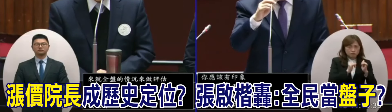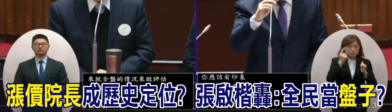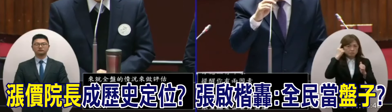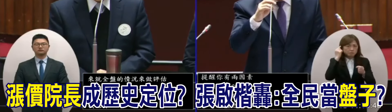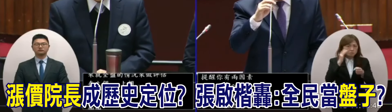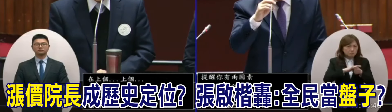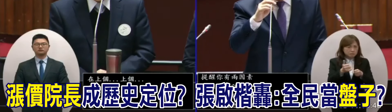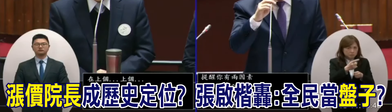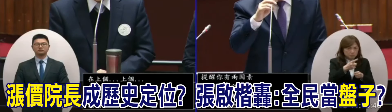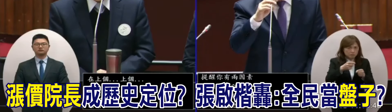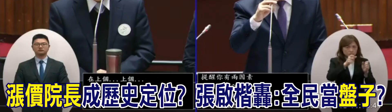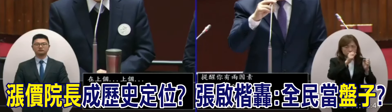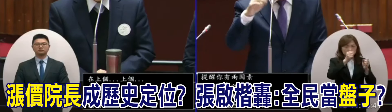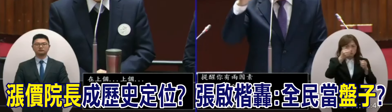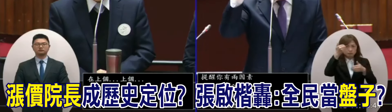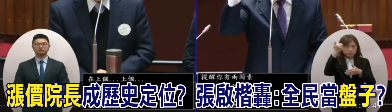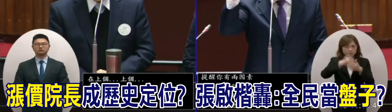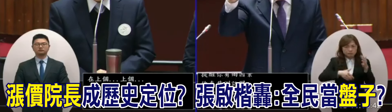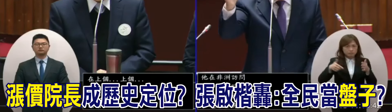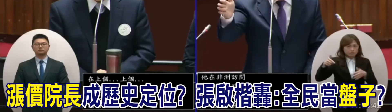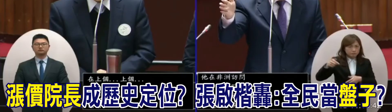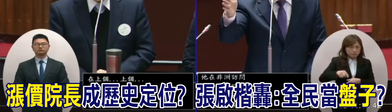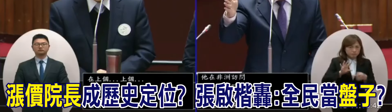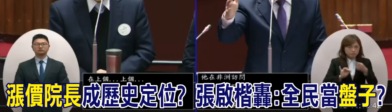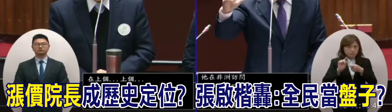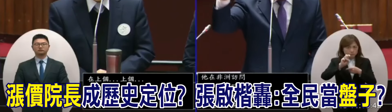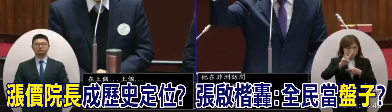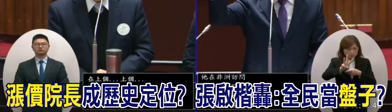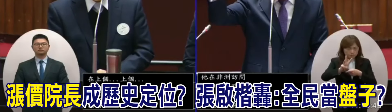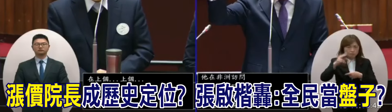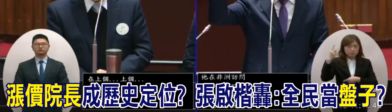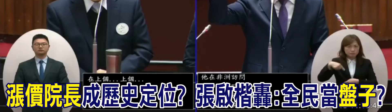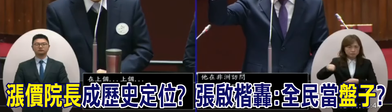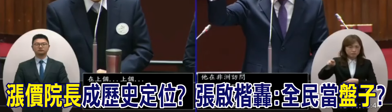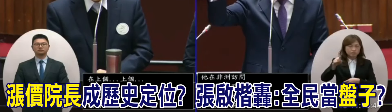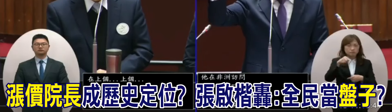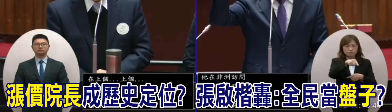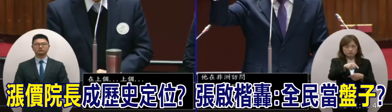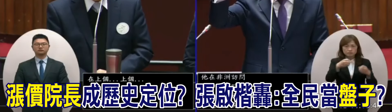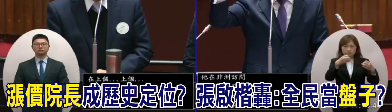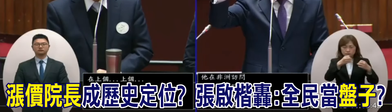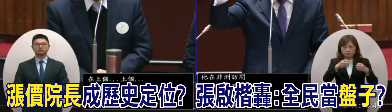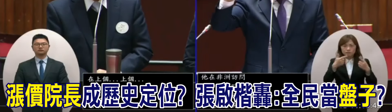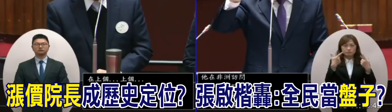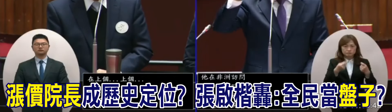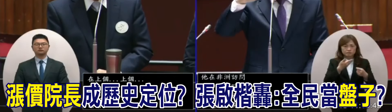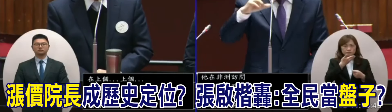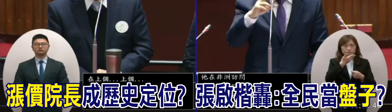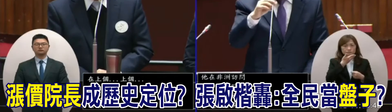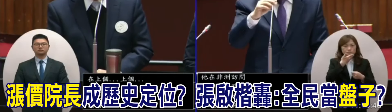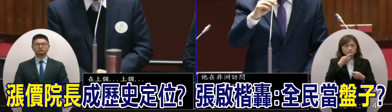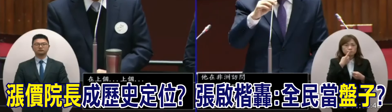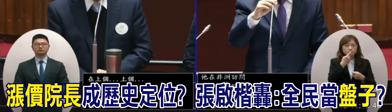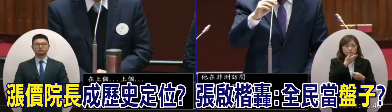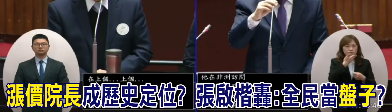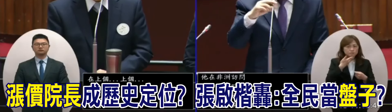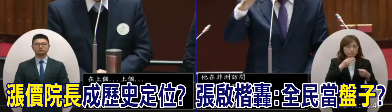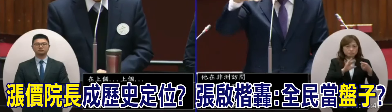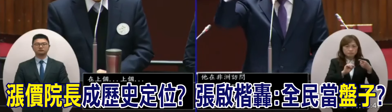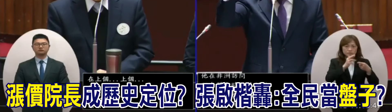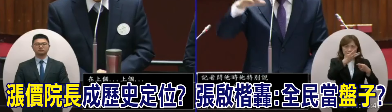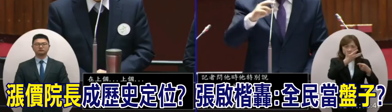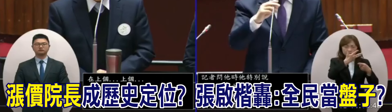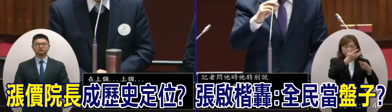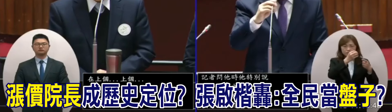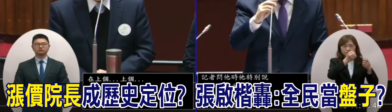某些改进的，包括他去跟民间电厂谈，那个利息利率本来是8%，都降到2%了，可是因